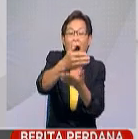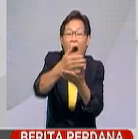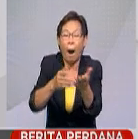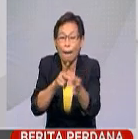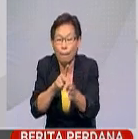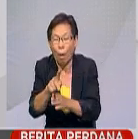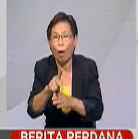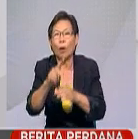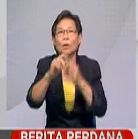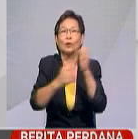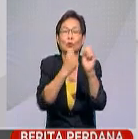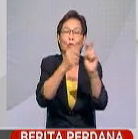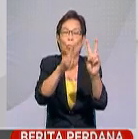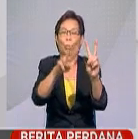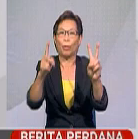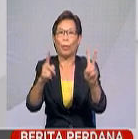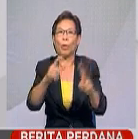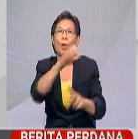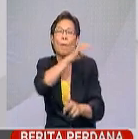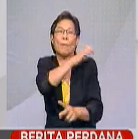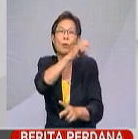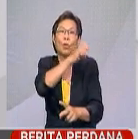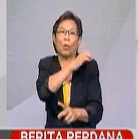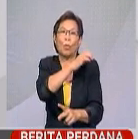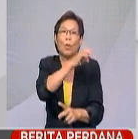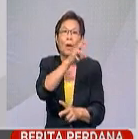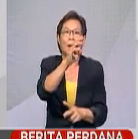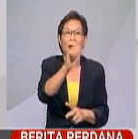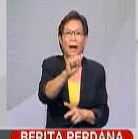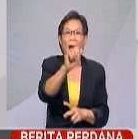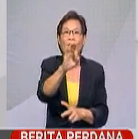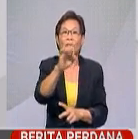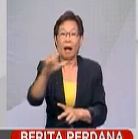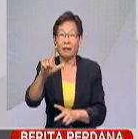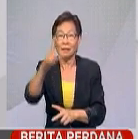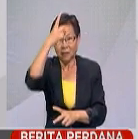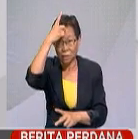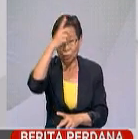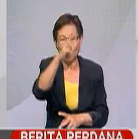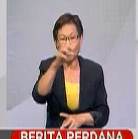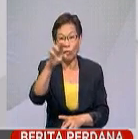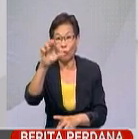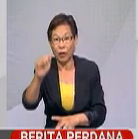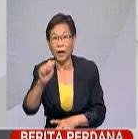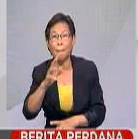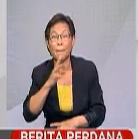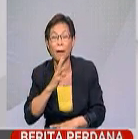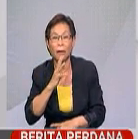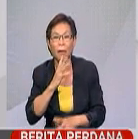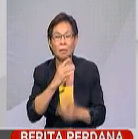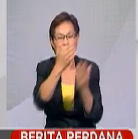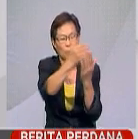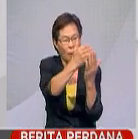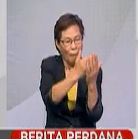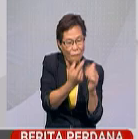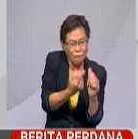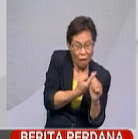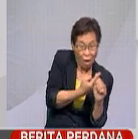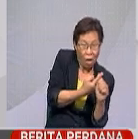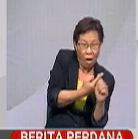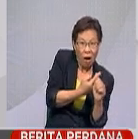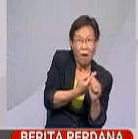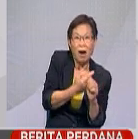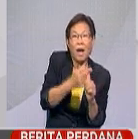2021. Pengerusi Amatur Football League AFL, Datuk Wira Muhammad Yusof Mahdi berkata, sebagai langkah pertama saingan Liga